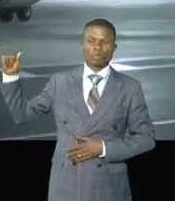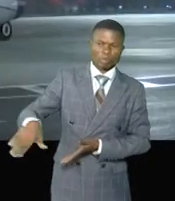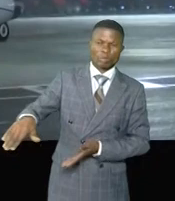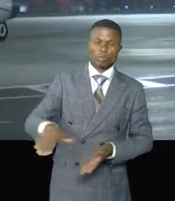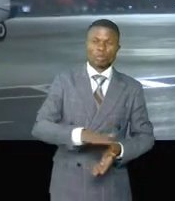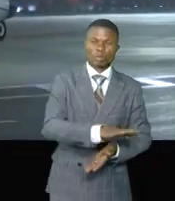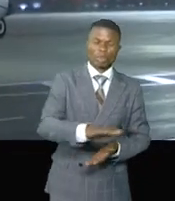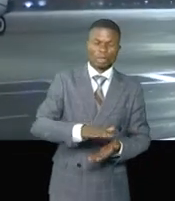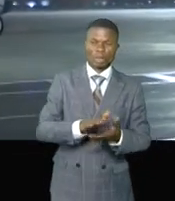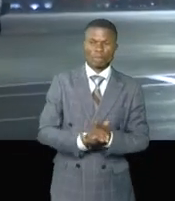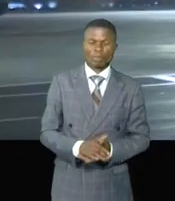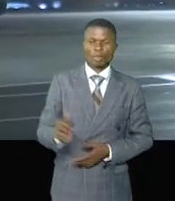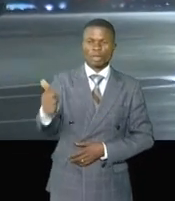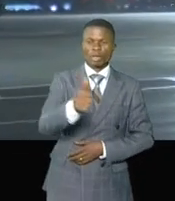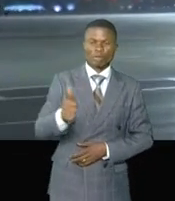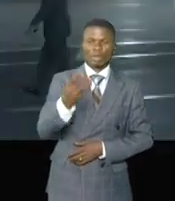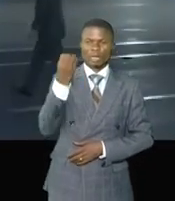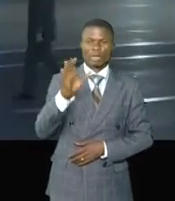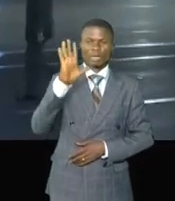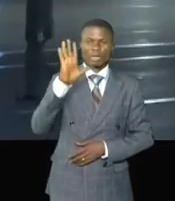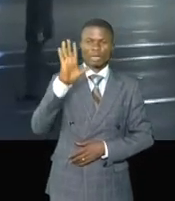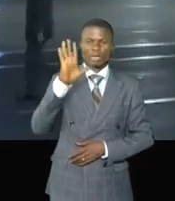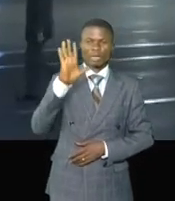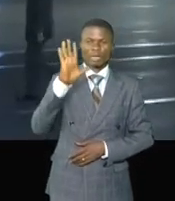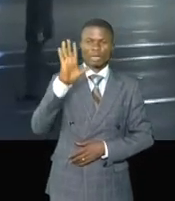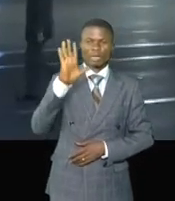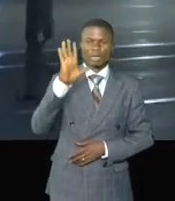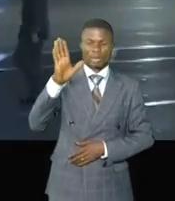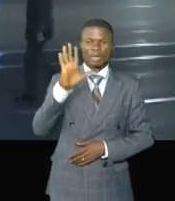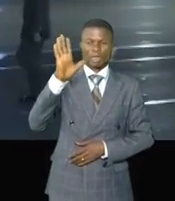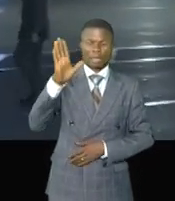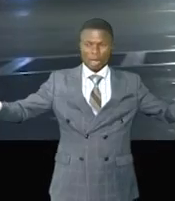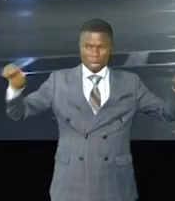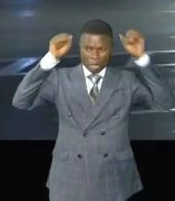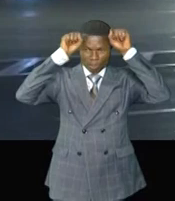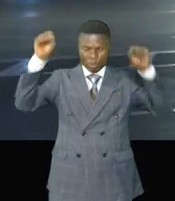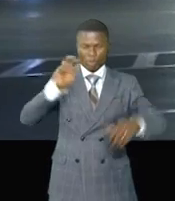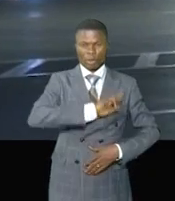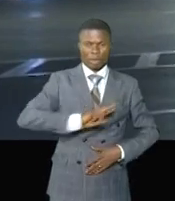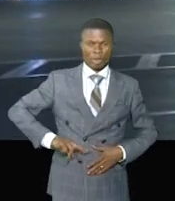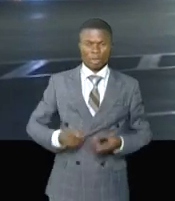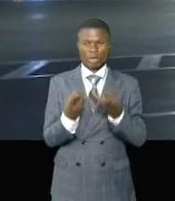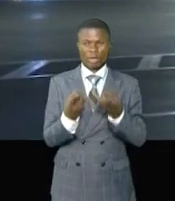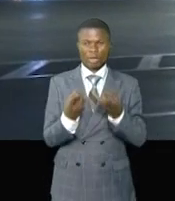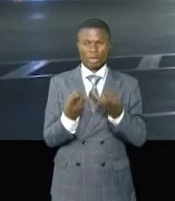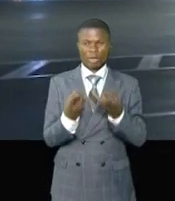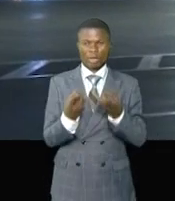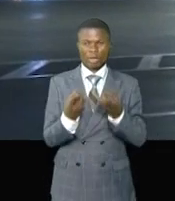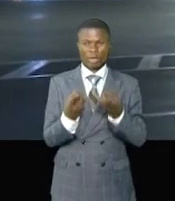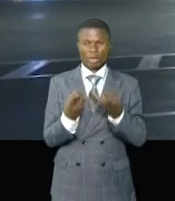Il est 21h45, l'heure à laquelle la République démocratique du Congo a